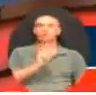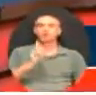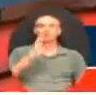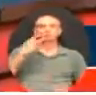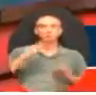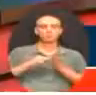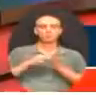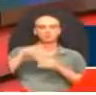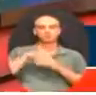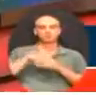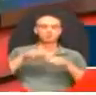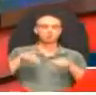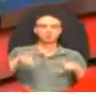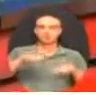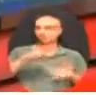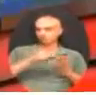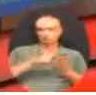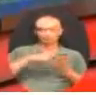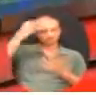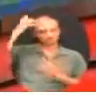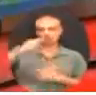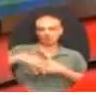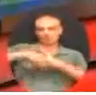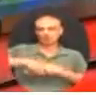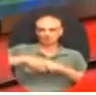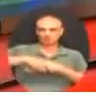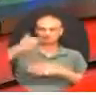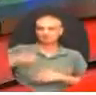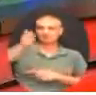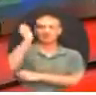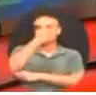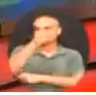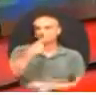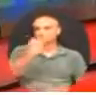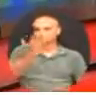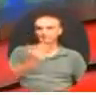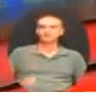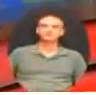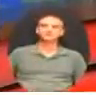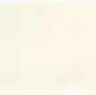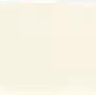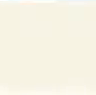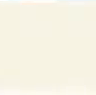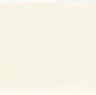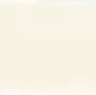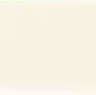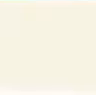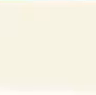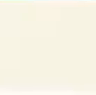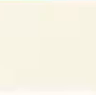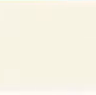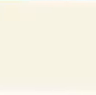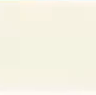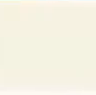יהיו פוליטיקאים על המגרש, ולכן מסי לא ילחץ את היד לשרה מירי רגב, זה מה שהיא אמרה. מסי לא מוכן